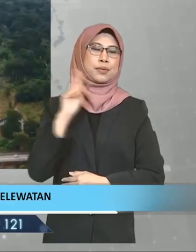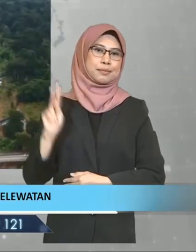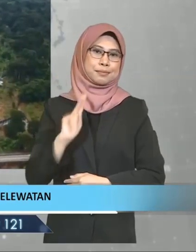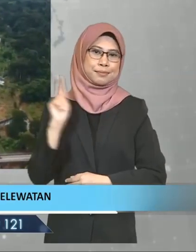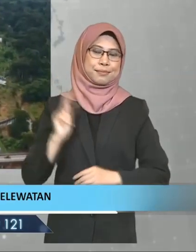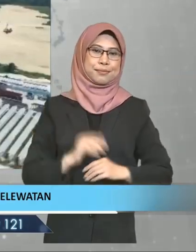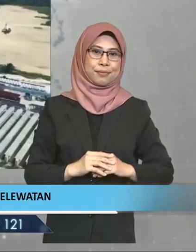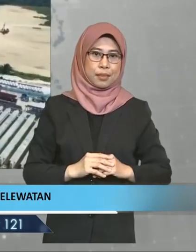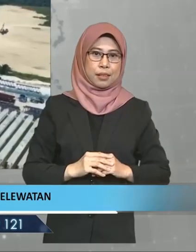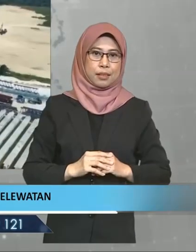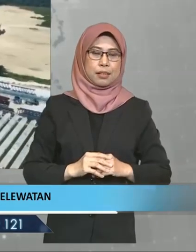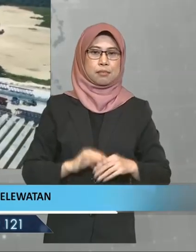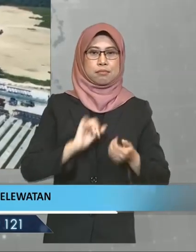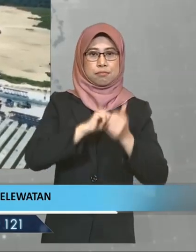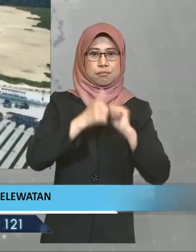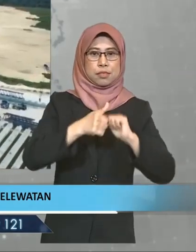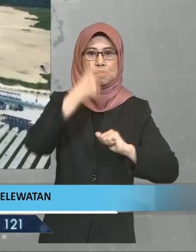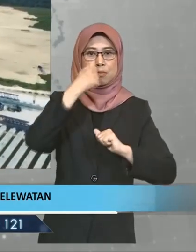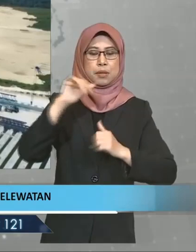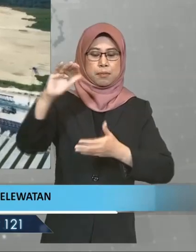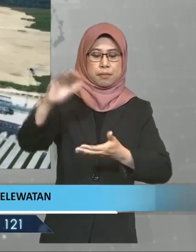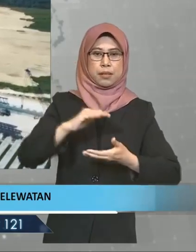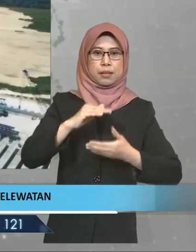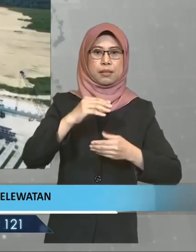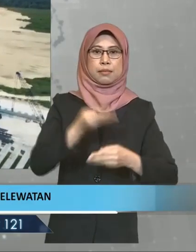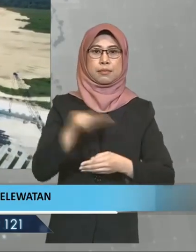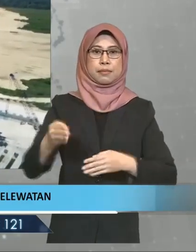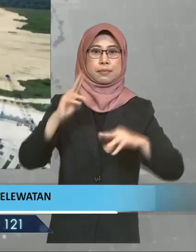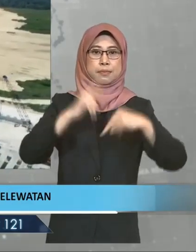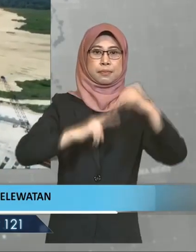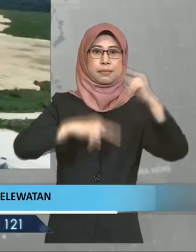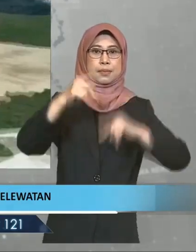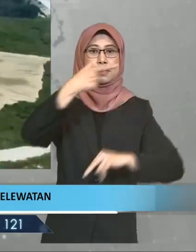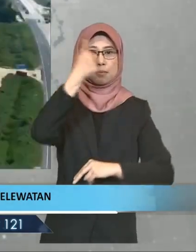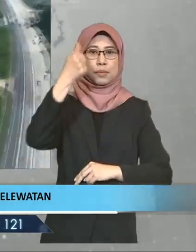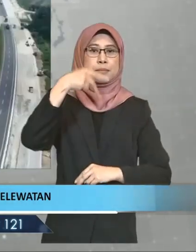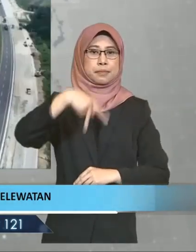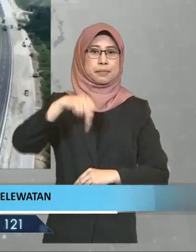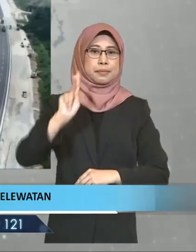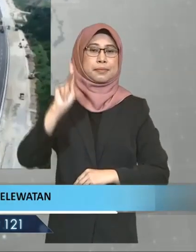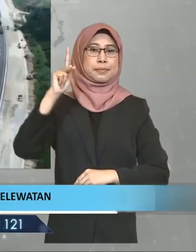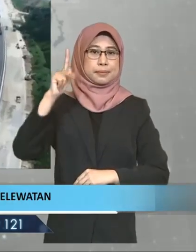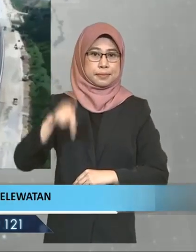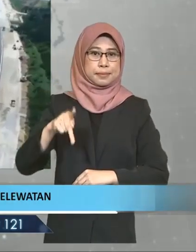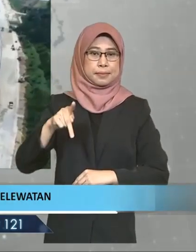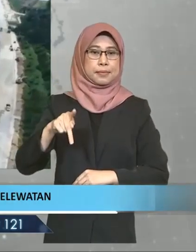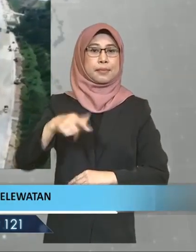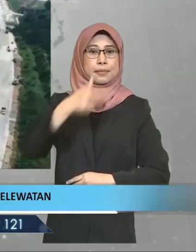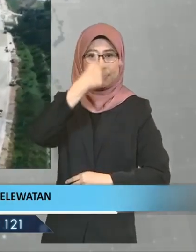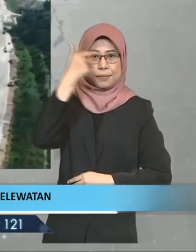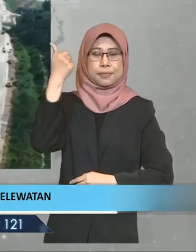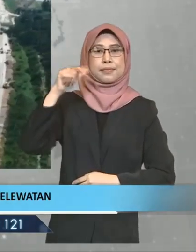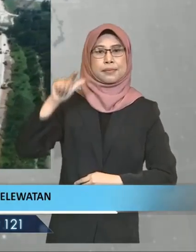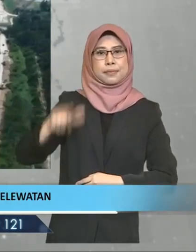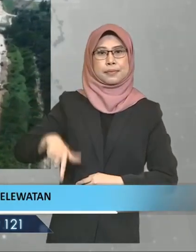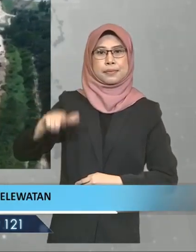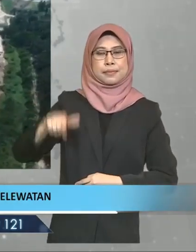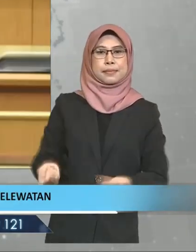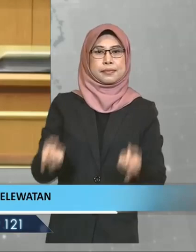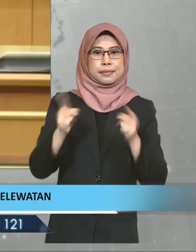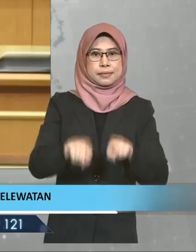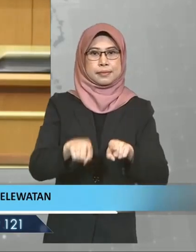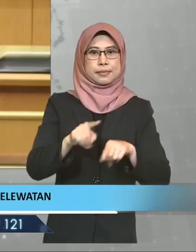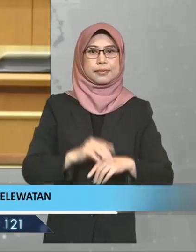Kamis katanya kekangan terhadap bekalan bahan binaan berikutnya pelaksanaan pkpp juga ada di puncak kelewatan yang